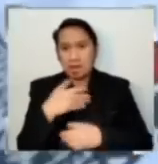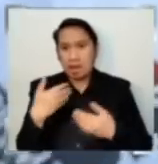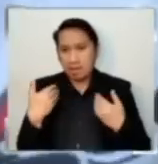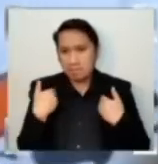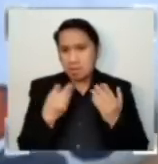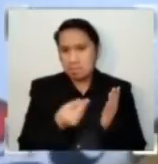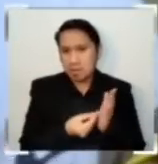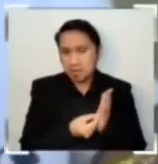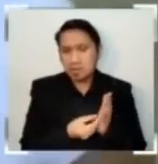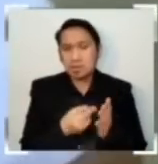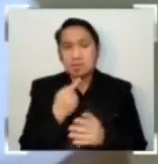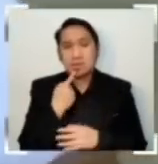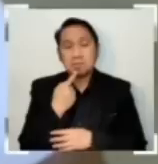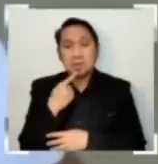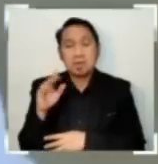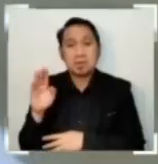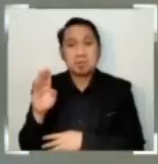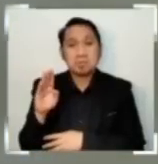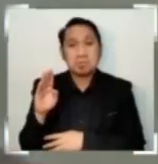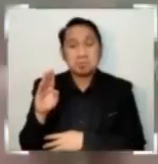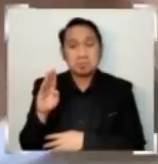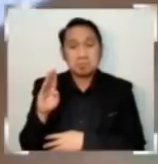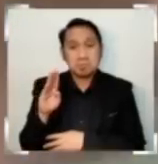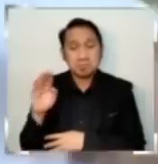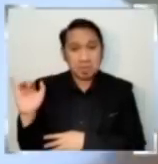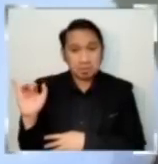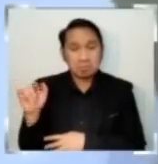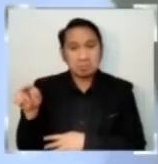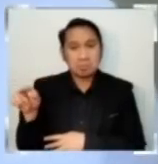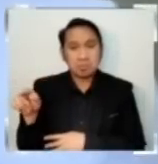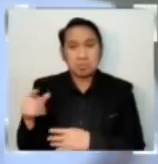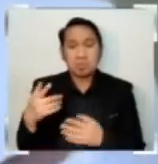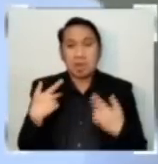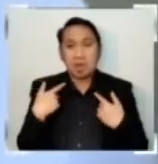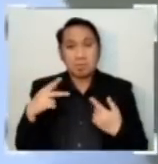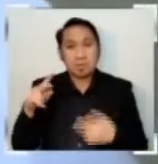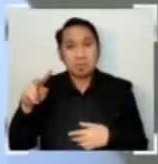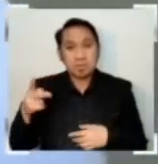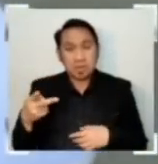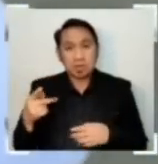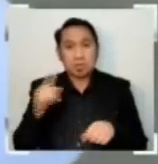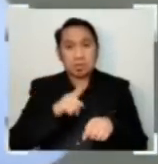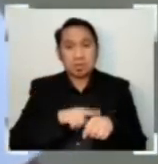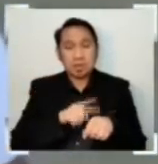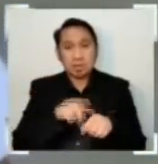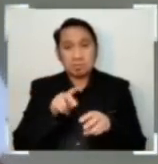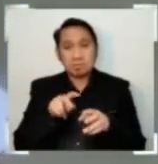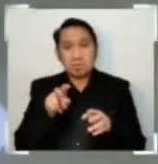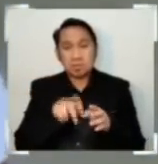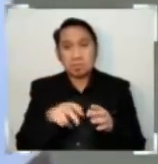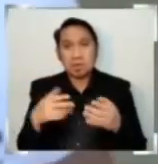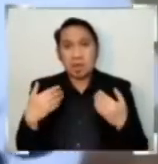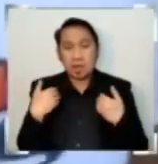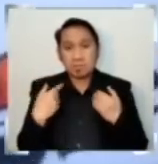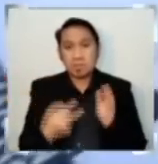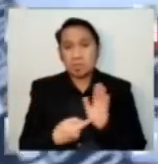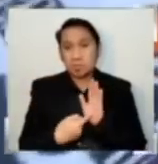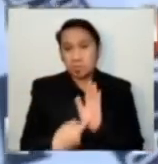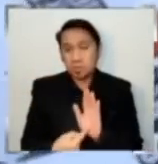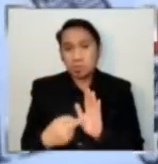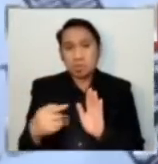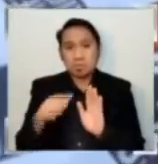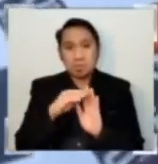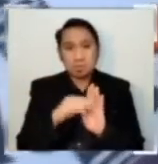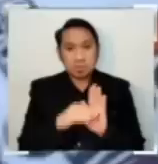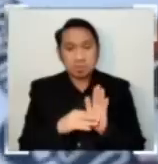Bureau of Immigration na hindi humarap sa kamera, pangalawang offload na ito ng pasahero. May mga ibinigay daw sa kanyang listahan ng